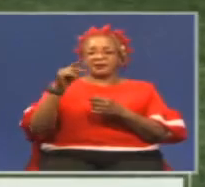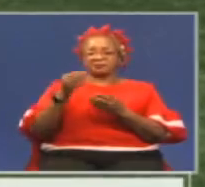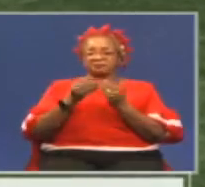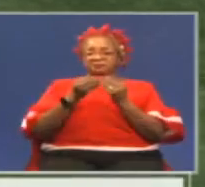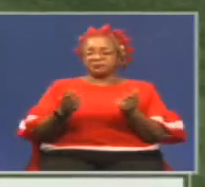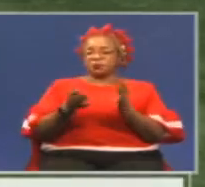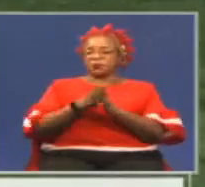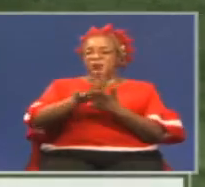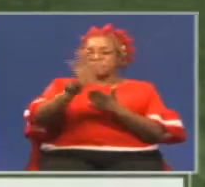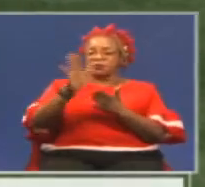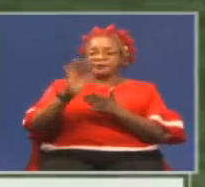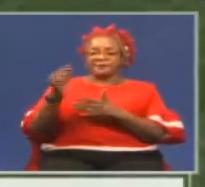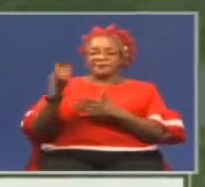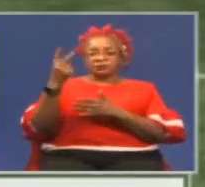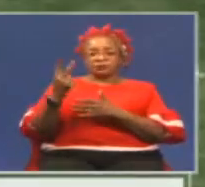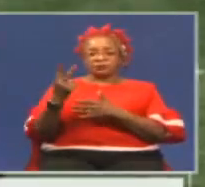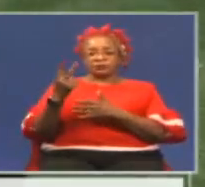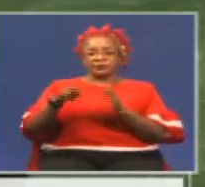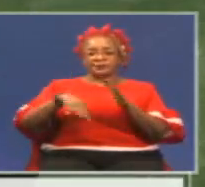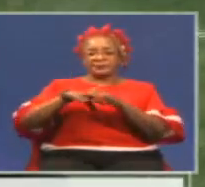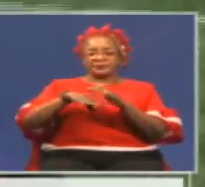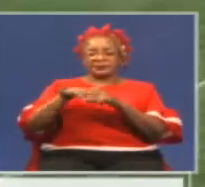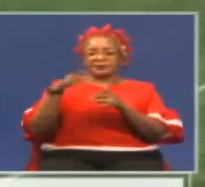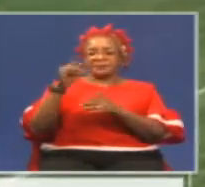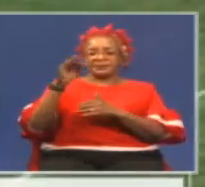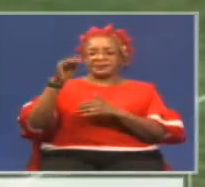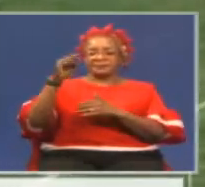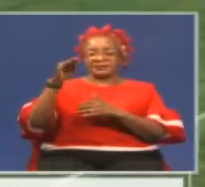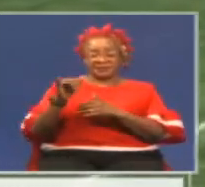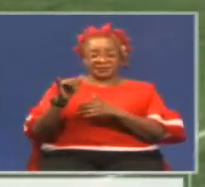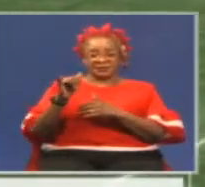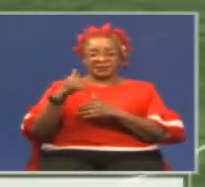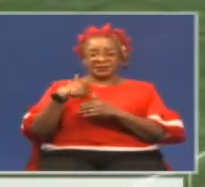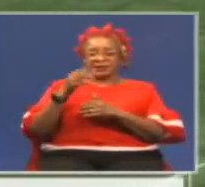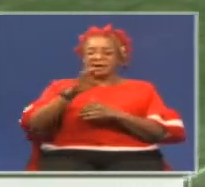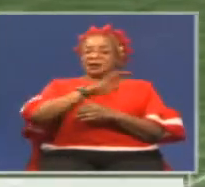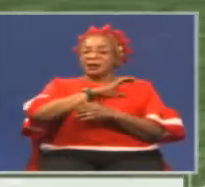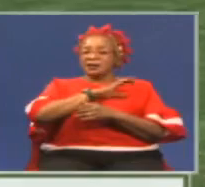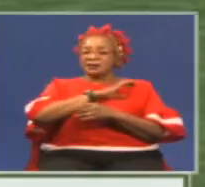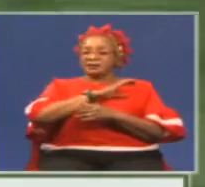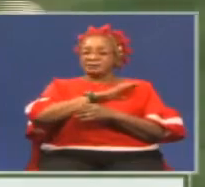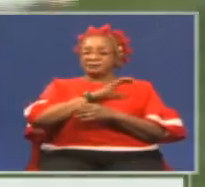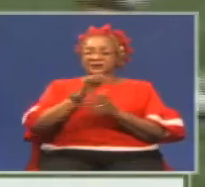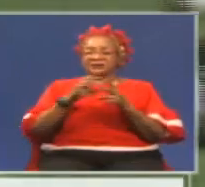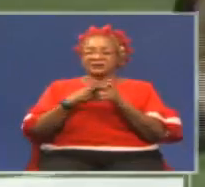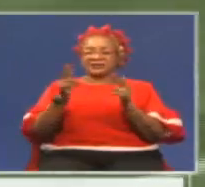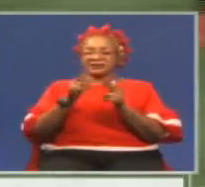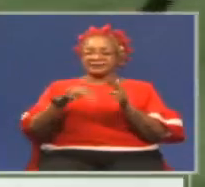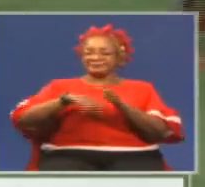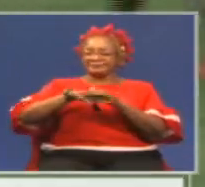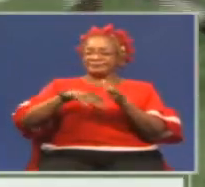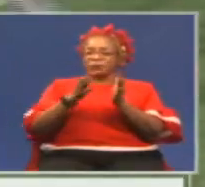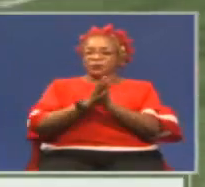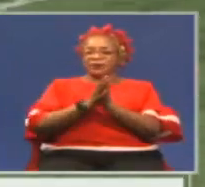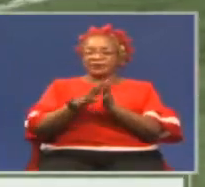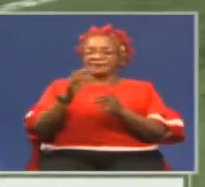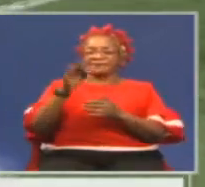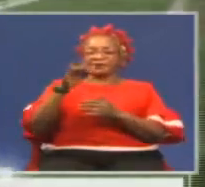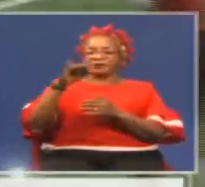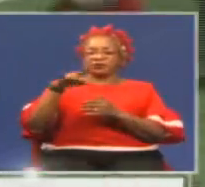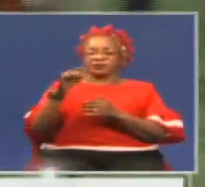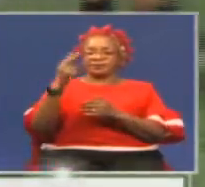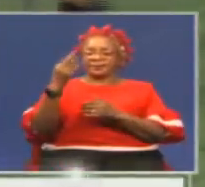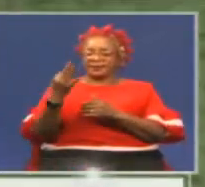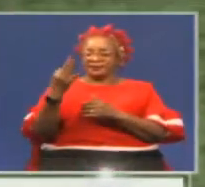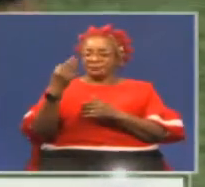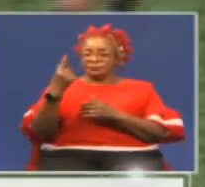mechi zake za kwanza mbili katika uwanja BC Place nchini Canada. Shujaa ilianza kampeni yake kwa kushindwa na Fiji alama 31 kwa